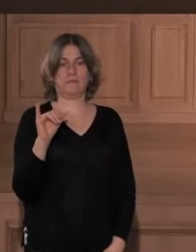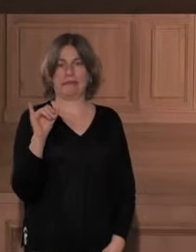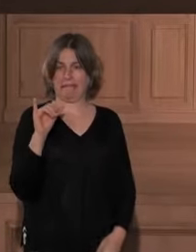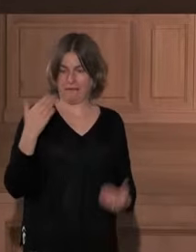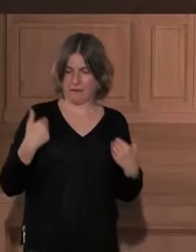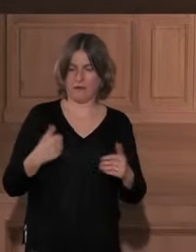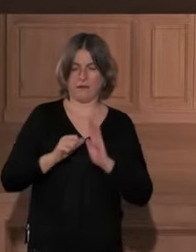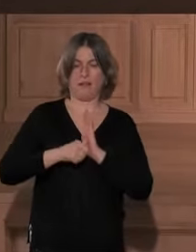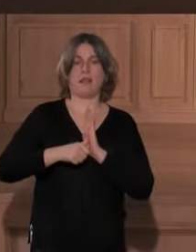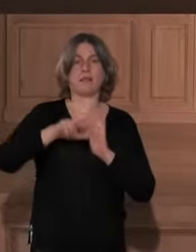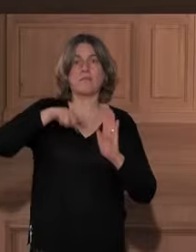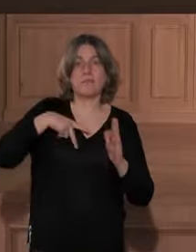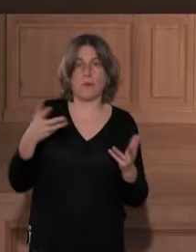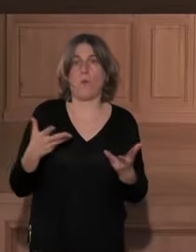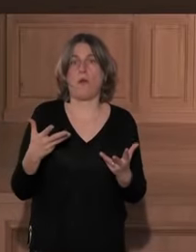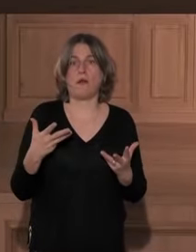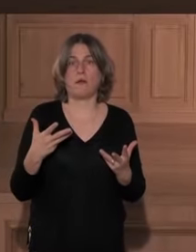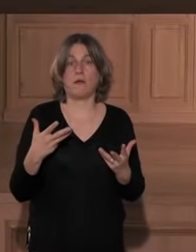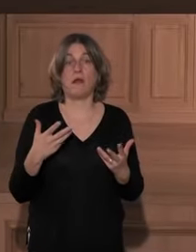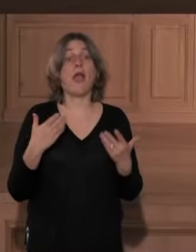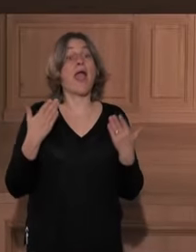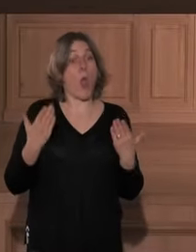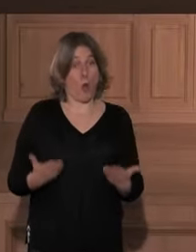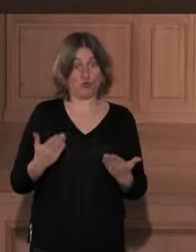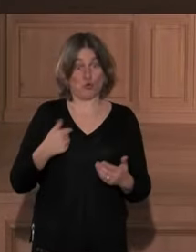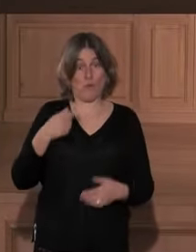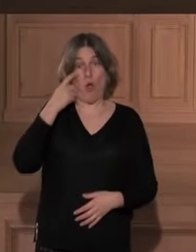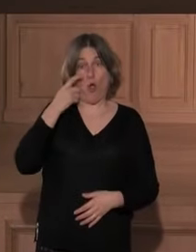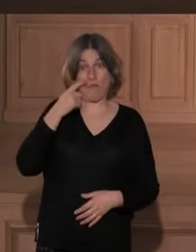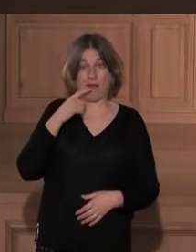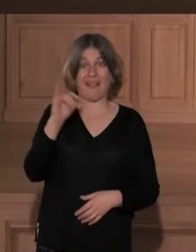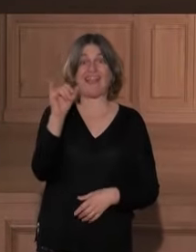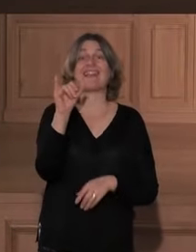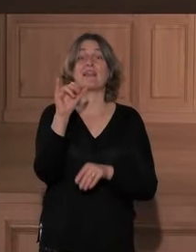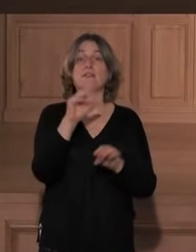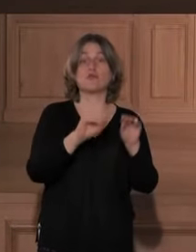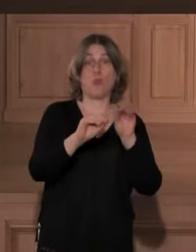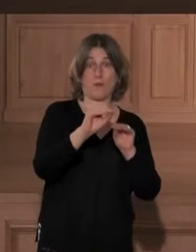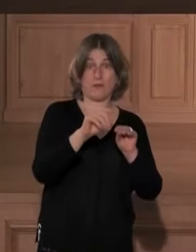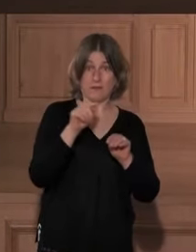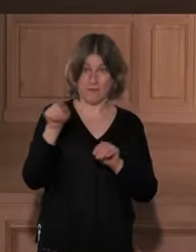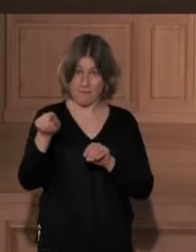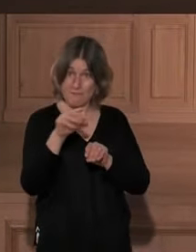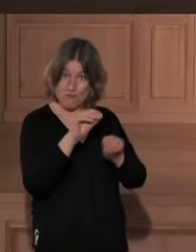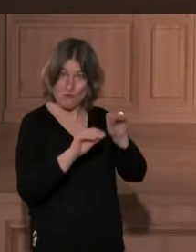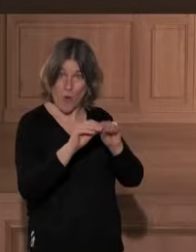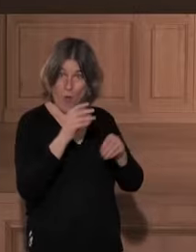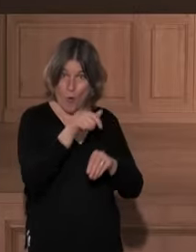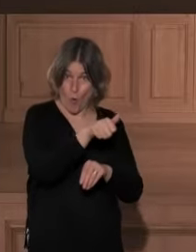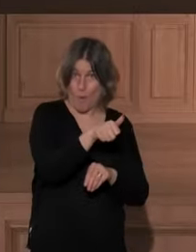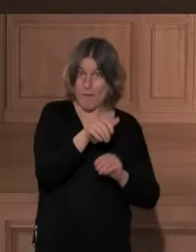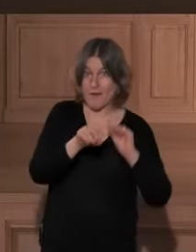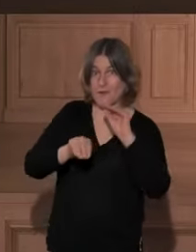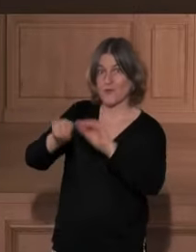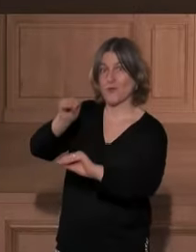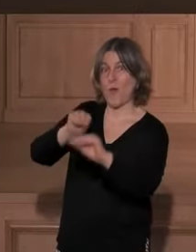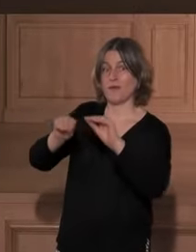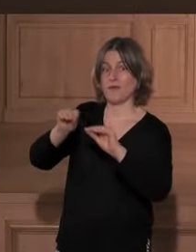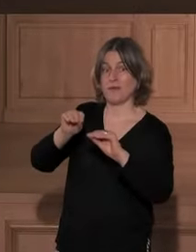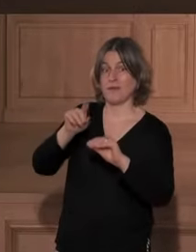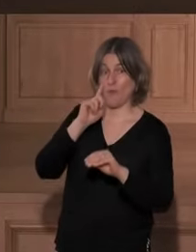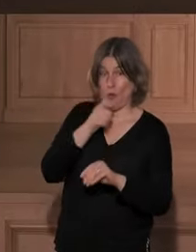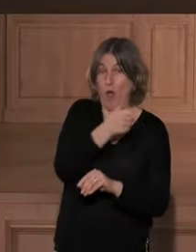elle est encore suspendue aujourd'hui, c'est qui soigne qui. Parce que les jeunes en situation de handicap donnent des clés de résilience à des jeunes des quartiers